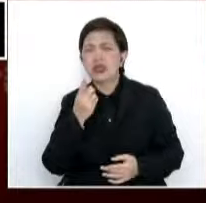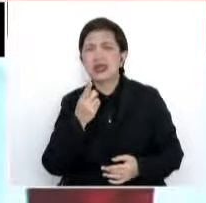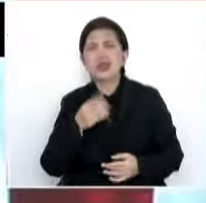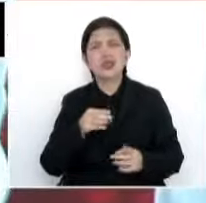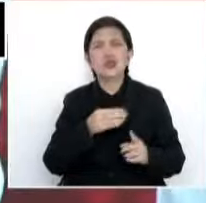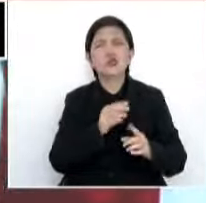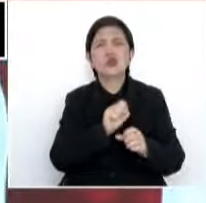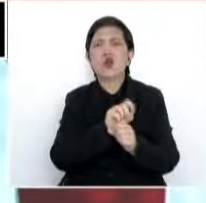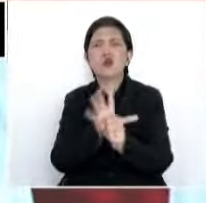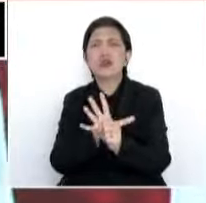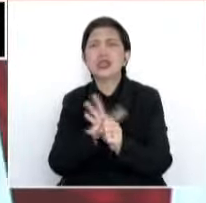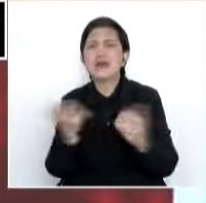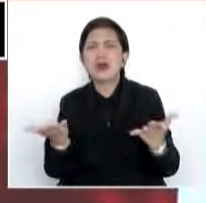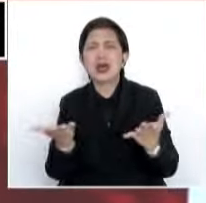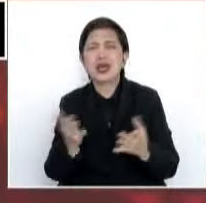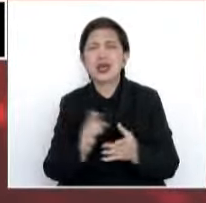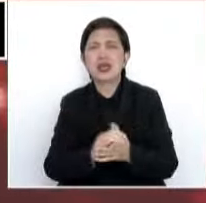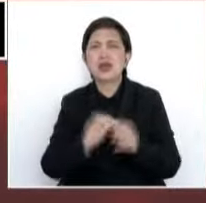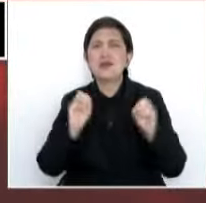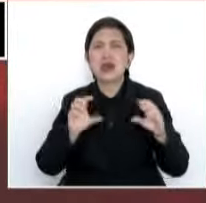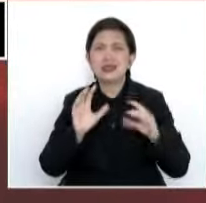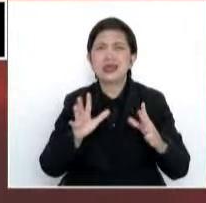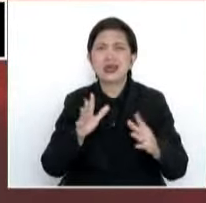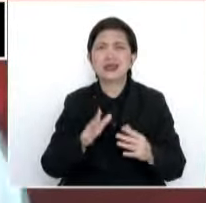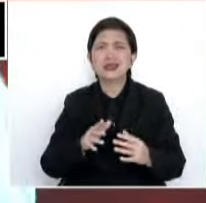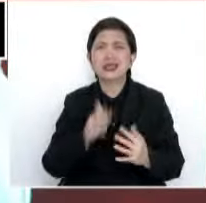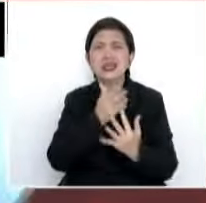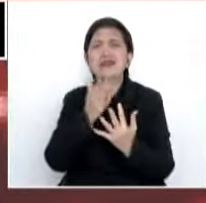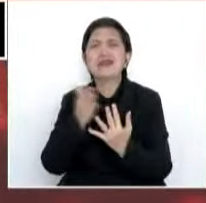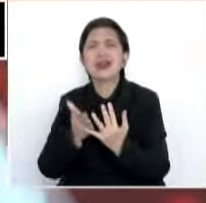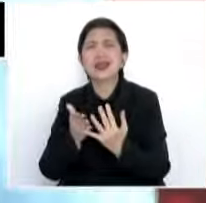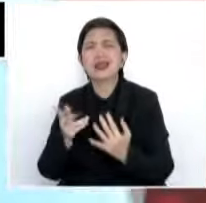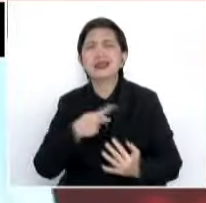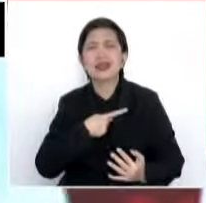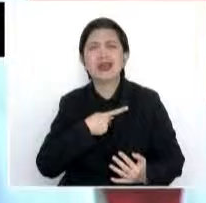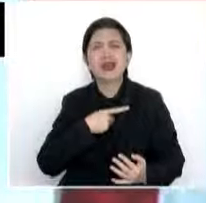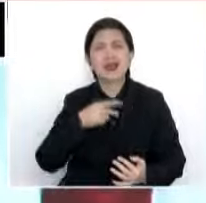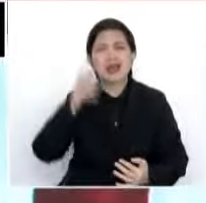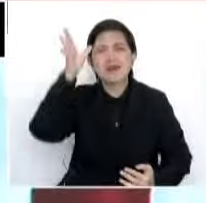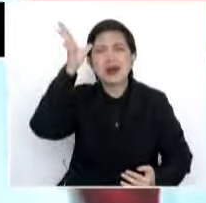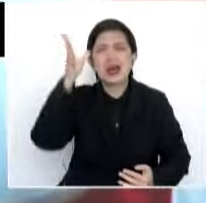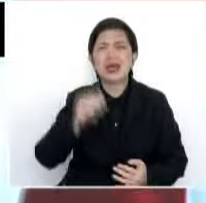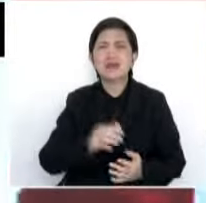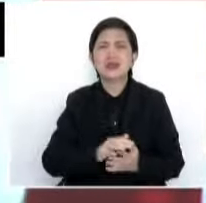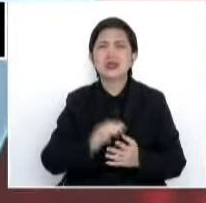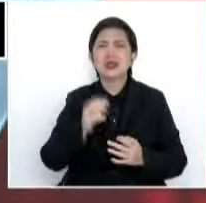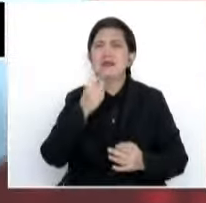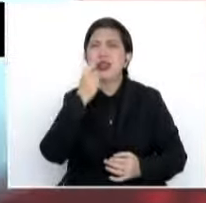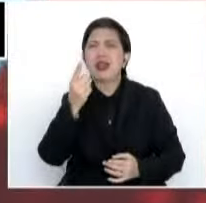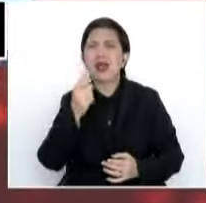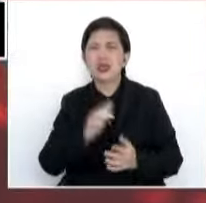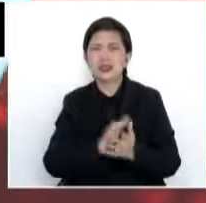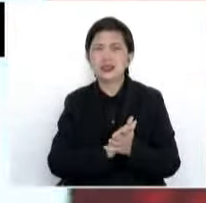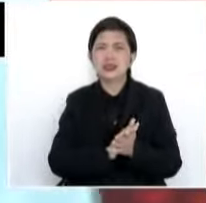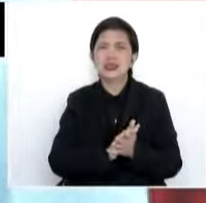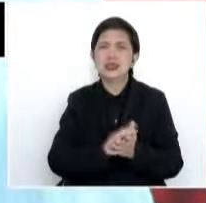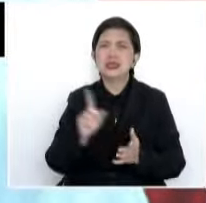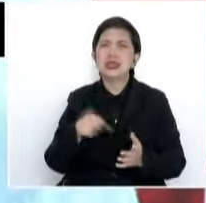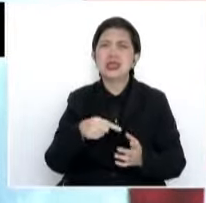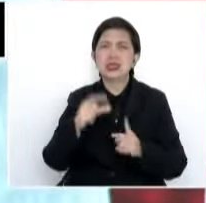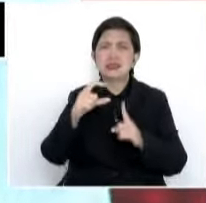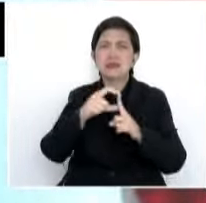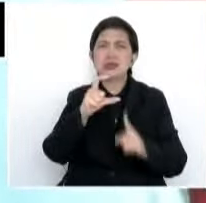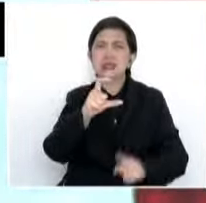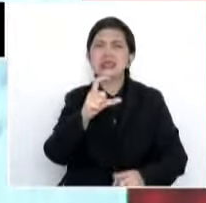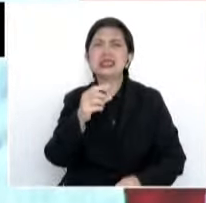covid bahkan banyak dari antara kita yang tidak paham bahwa PCR yang dipakai selama ini boleh diuji itu bukan untuk mengetes